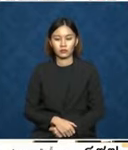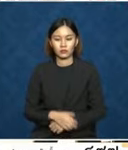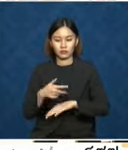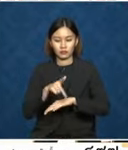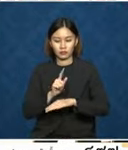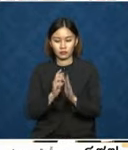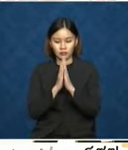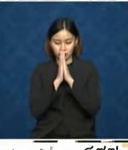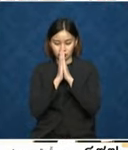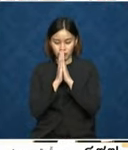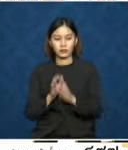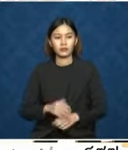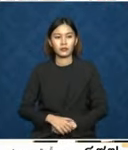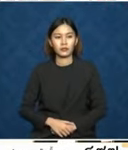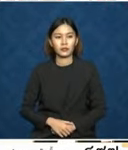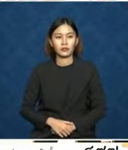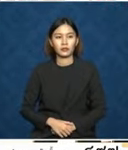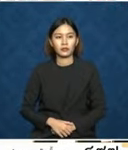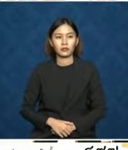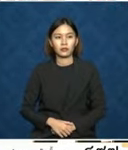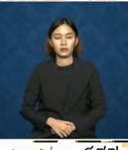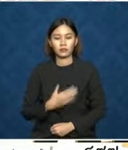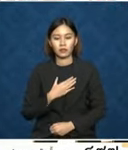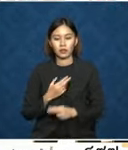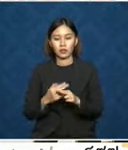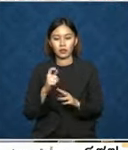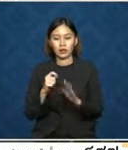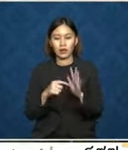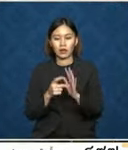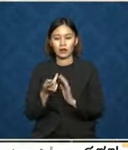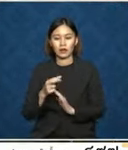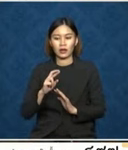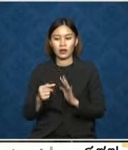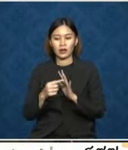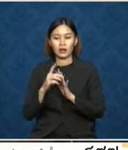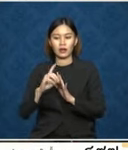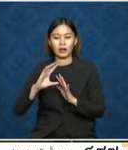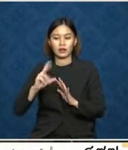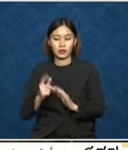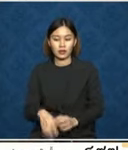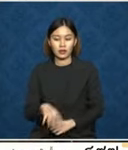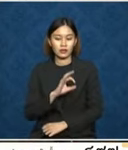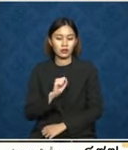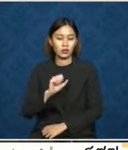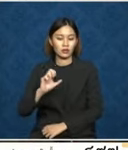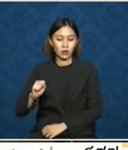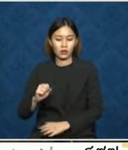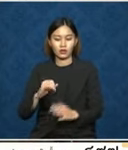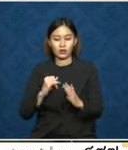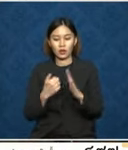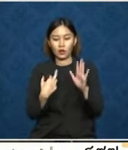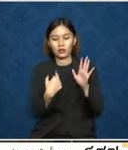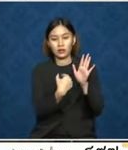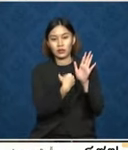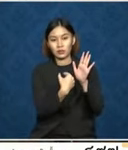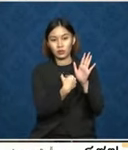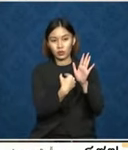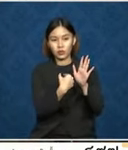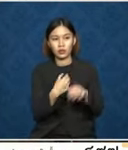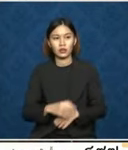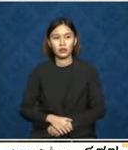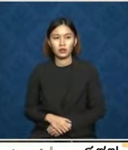พิทักษ์โสภณราษฎรที่เคารพครับกระผมนายอัครเดชวงศ์พิทักษ์โรจสมาชิกสภาผู้ไทยราษฎรจังหวัดราชบุรีเขต